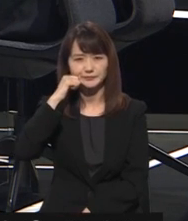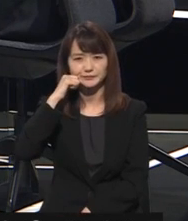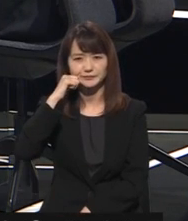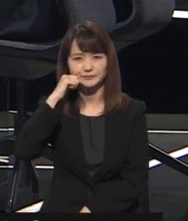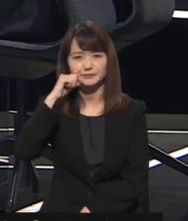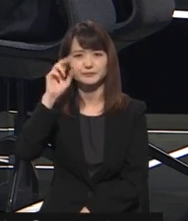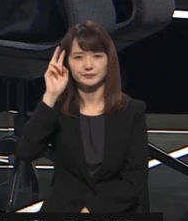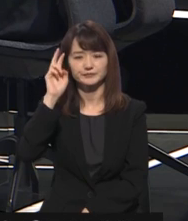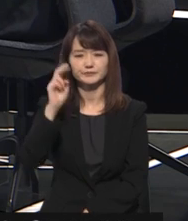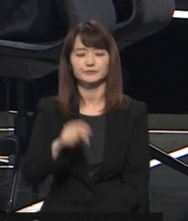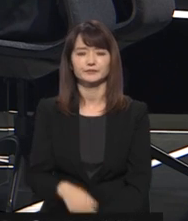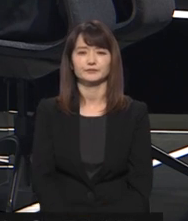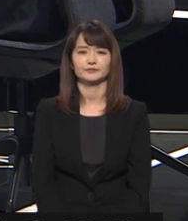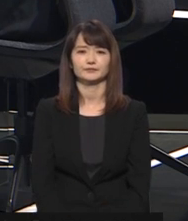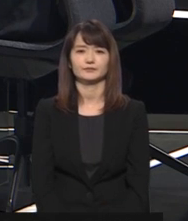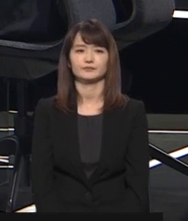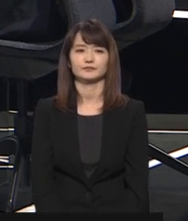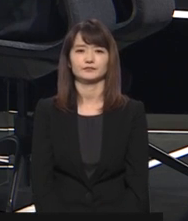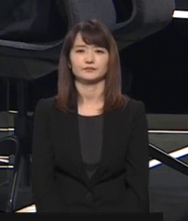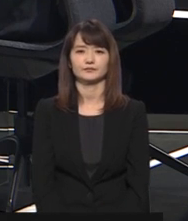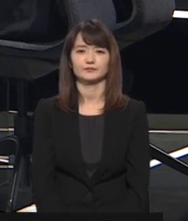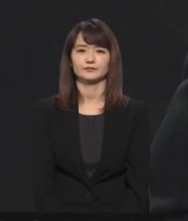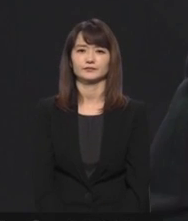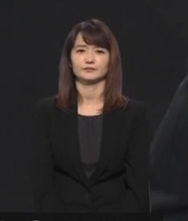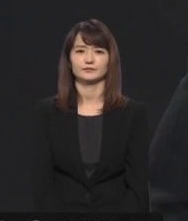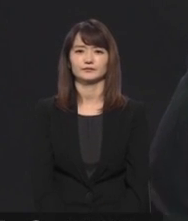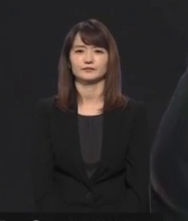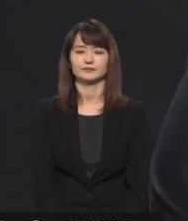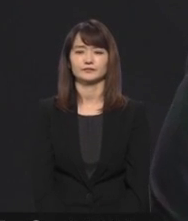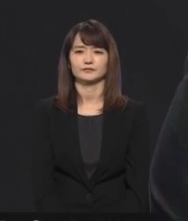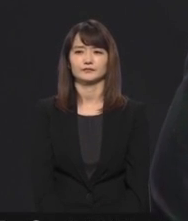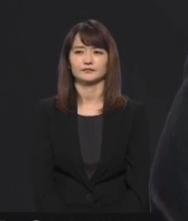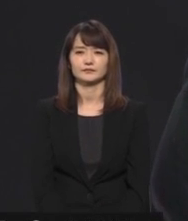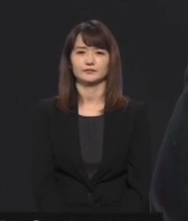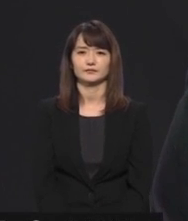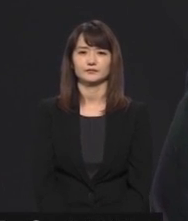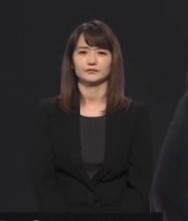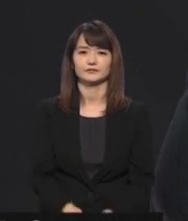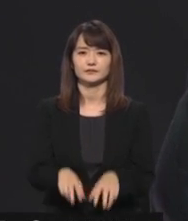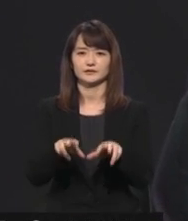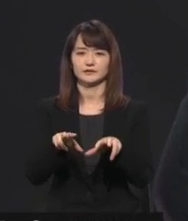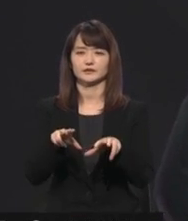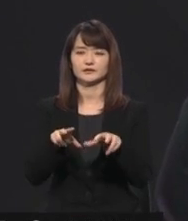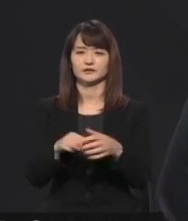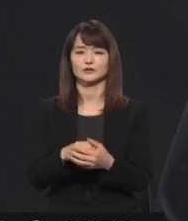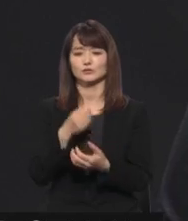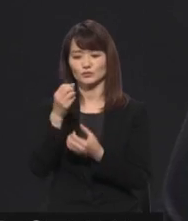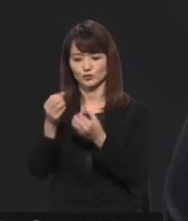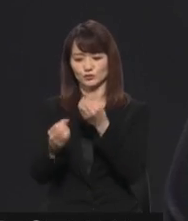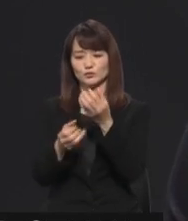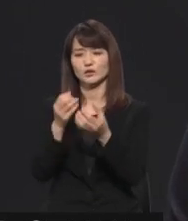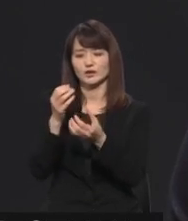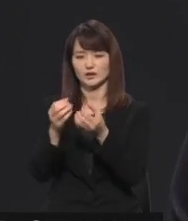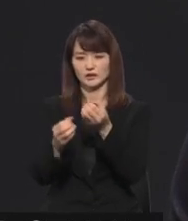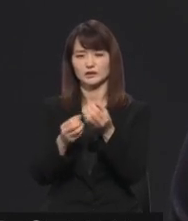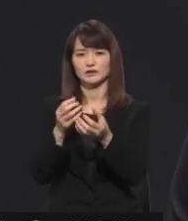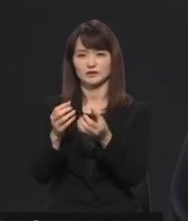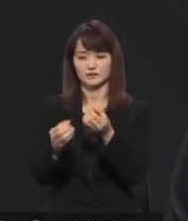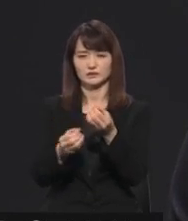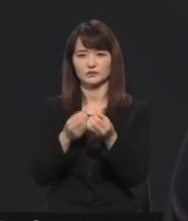리버 좀 돌아오기 어려운 길을 가고 있다 이런 얘기들이 좀 지배적 이죠 4 주석 선대 패턴에서는 그